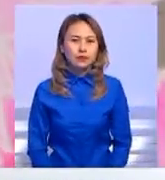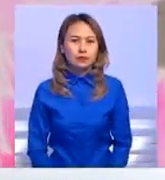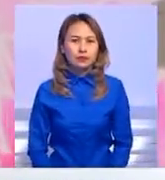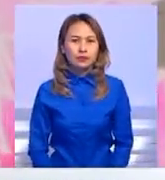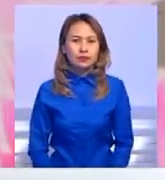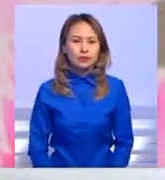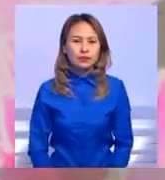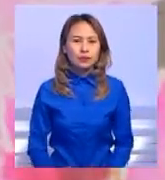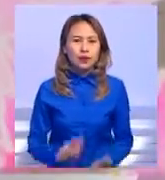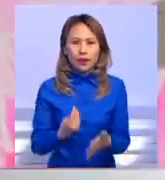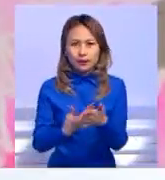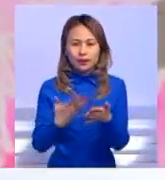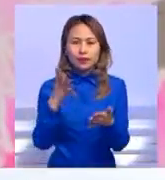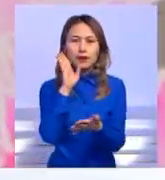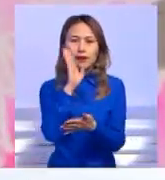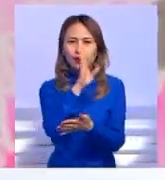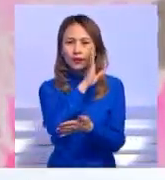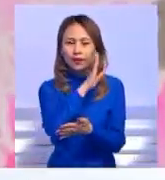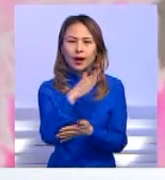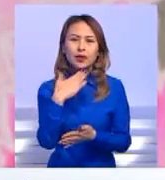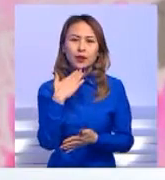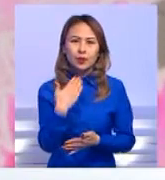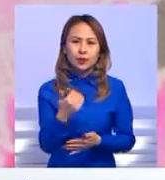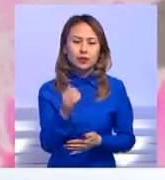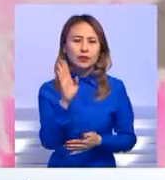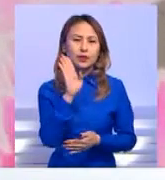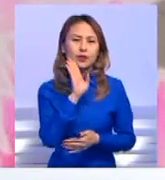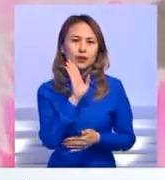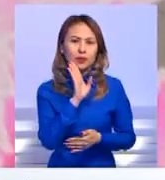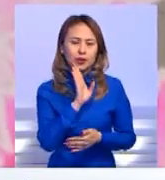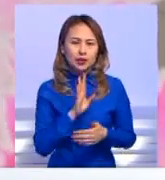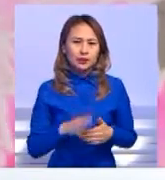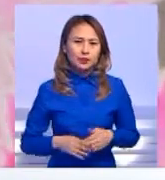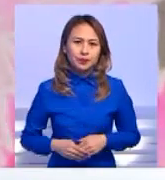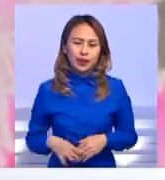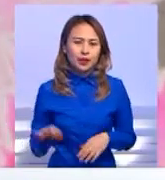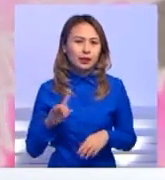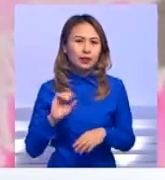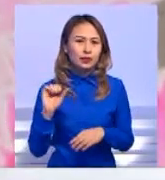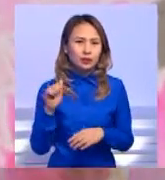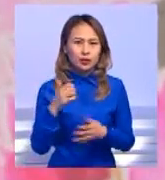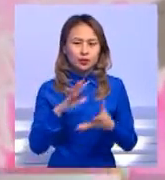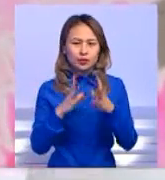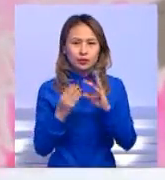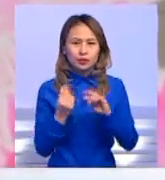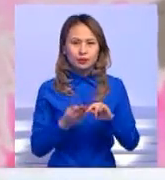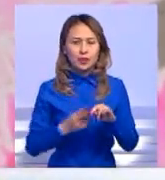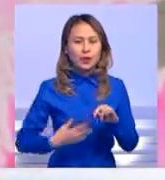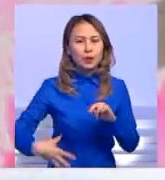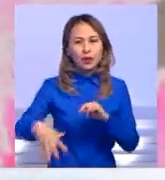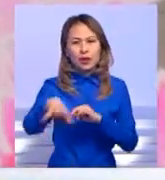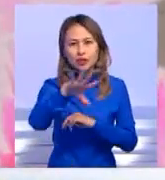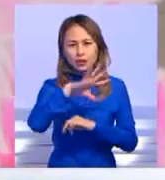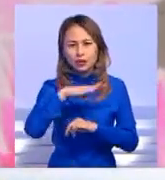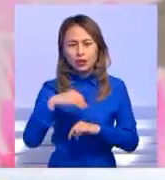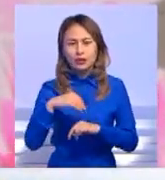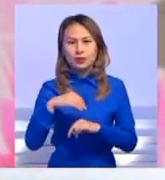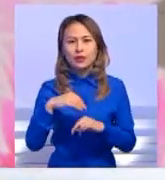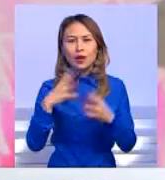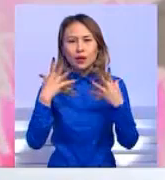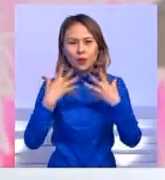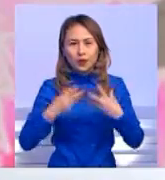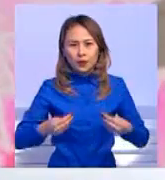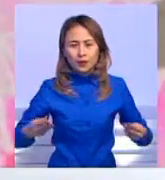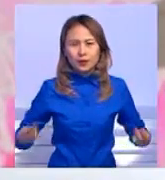Ардақты аналар, аяулы арулар, ең алдымен баршаңызды көктем лебін